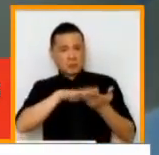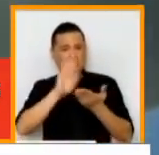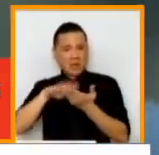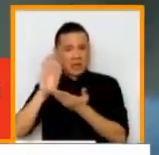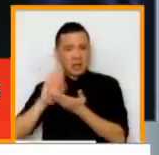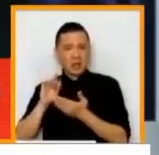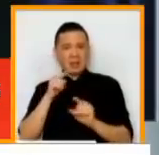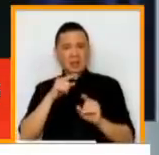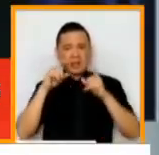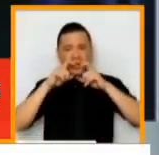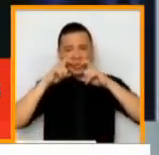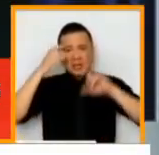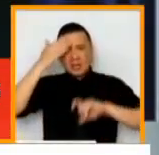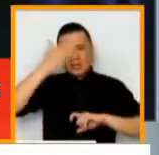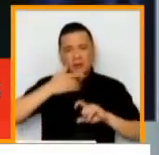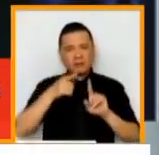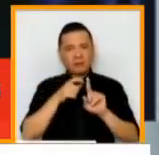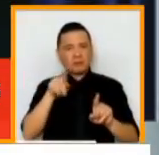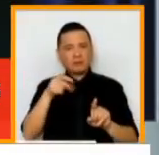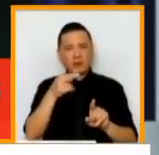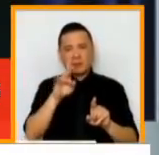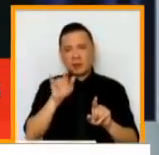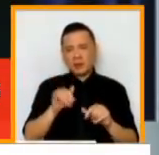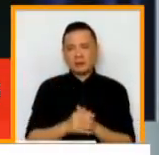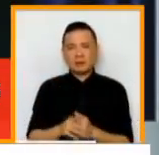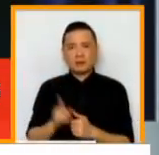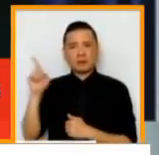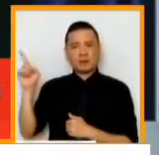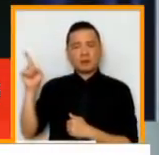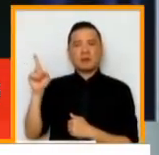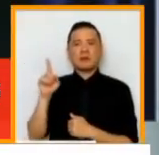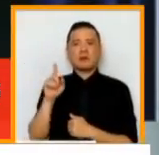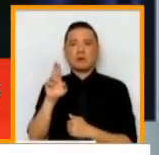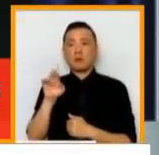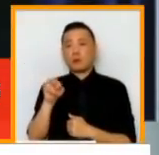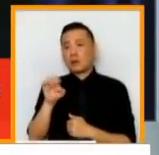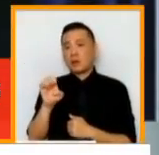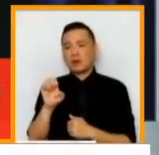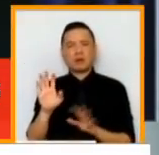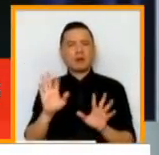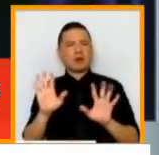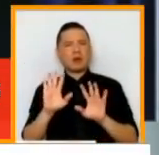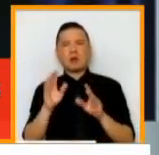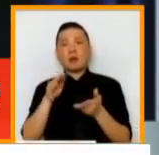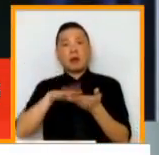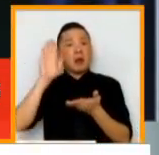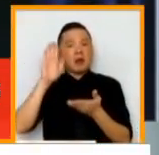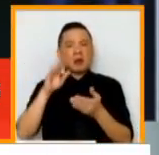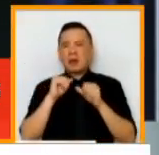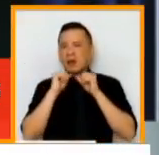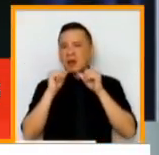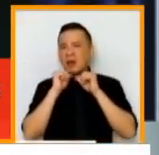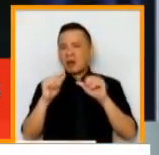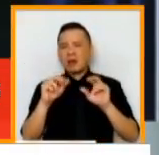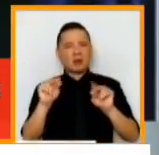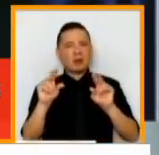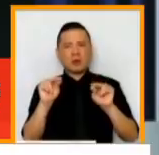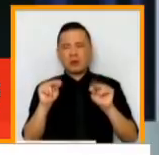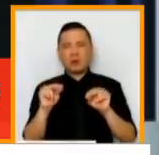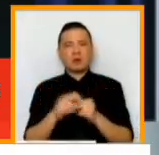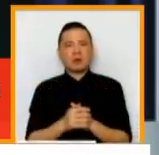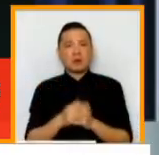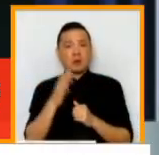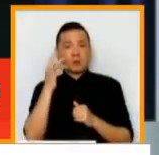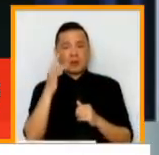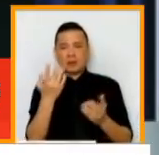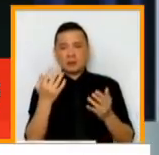sa Pharmally. Wala pong overpricing gaya ng sinasabi ng ilang mga senador dahil ang pinagbasihan na natin, yung halaga mismo